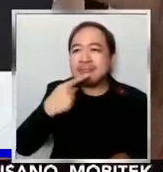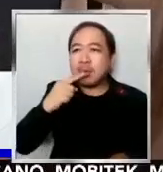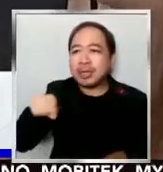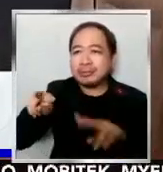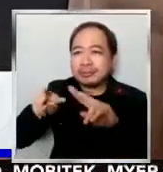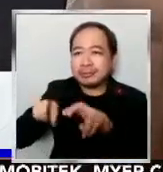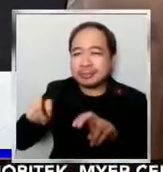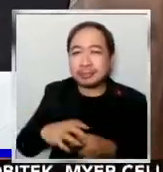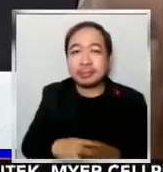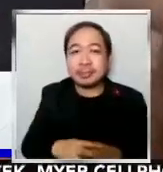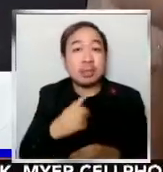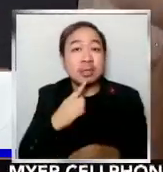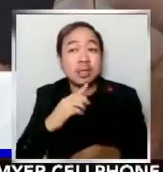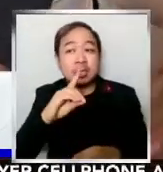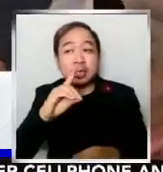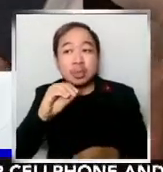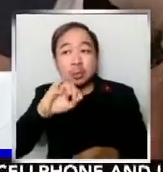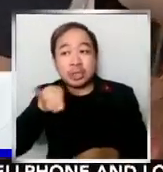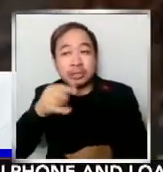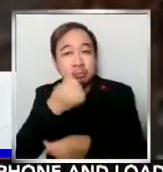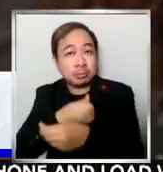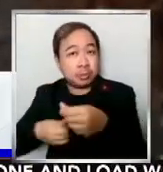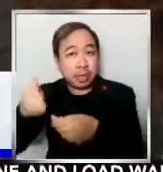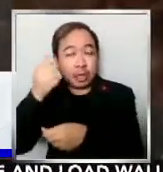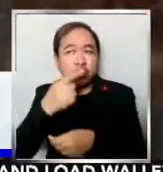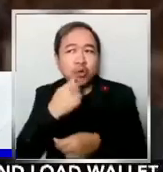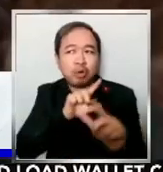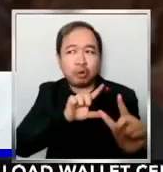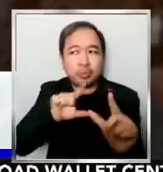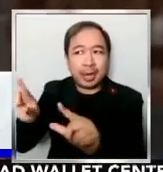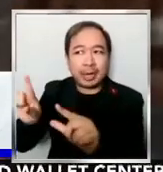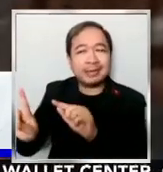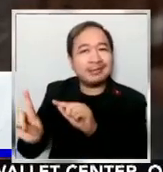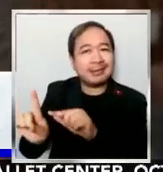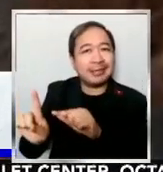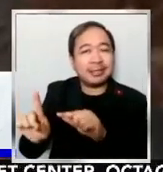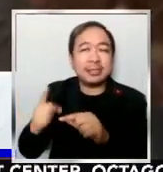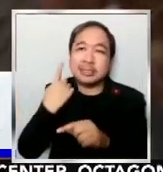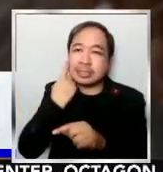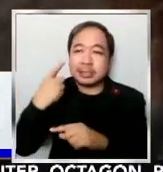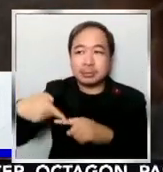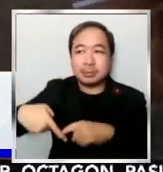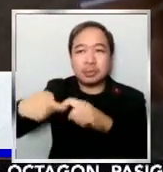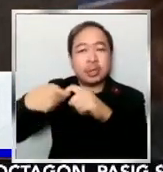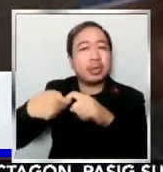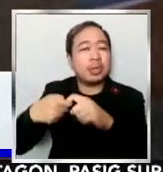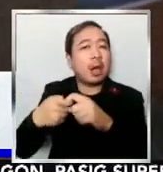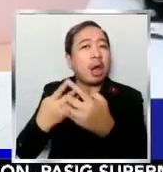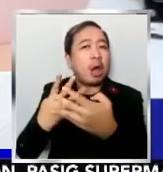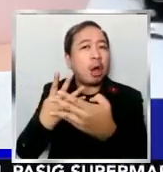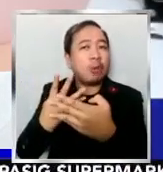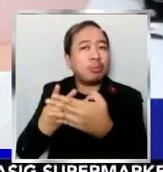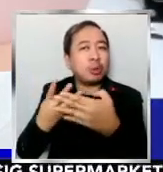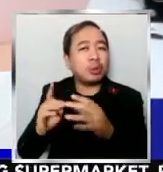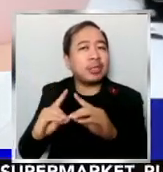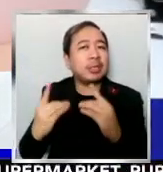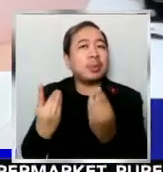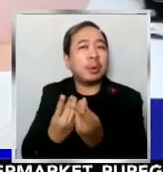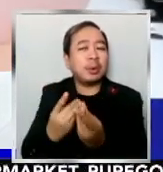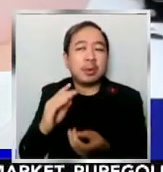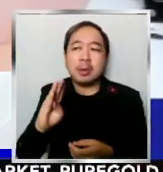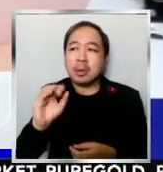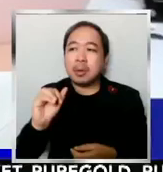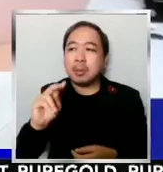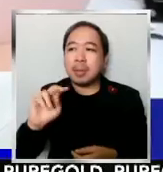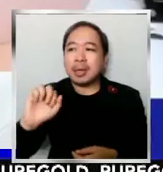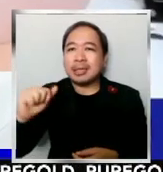Remulla, ang tinutukoy ni Lapid na Cinderella Man ay ang suspendidong Bureau of Corrections Director General Gerald Bantag. At ang storyang ito